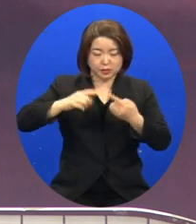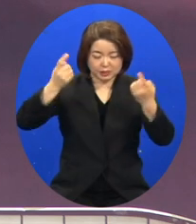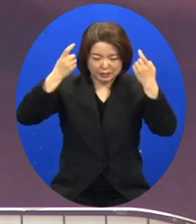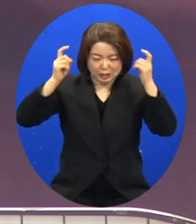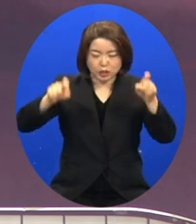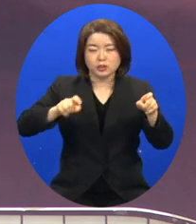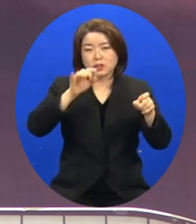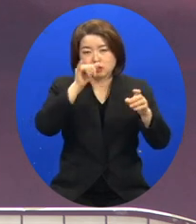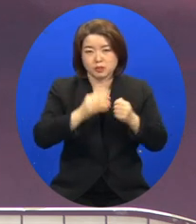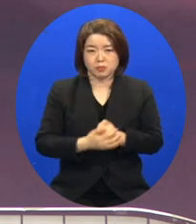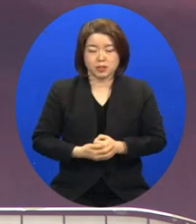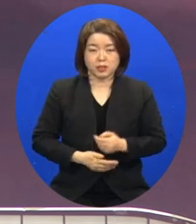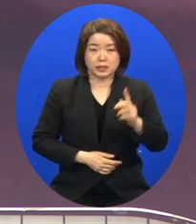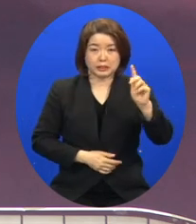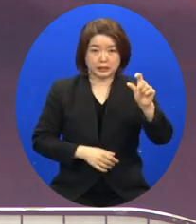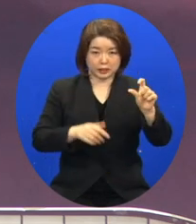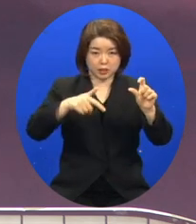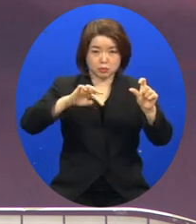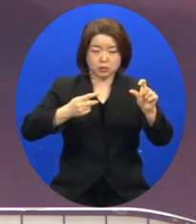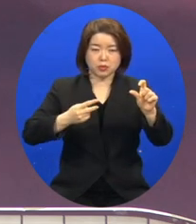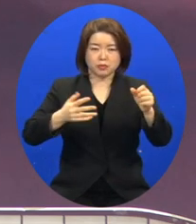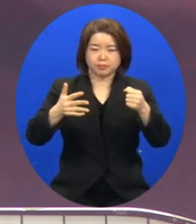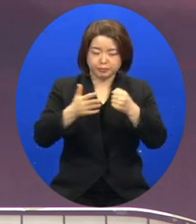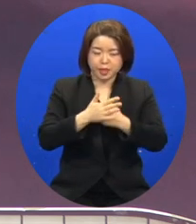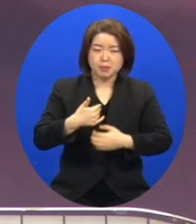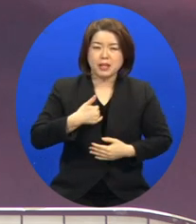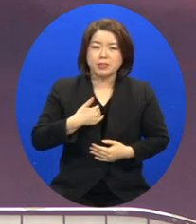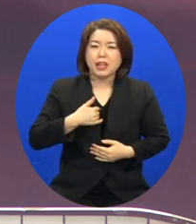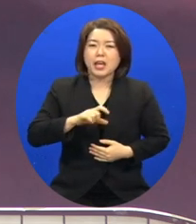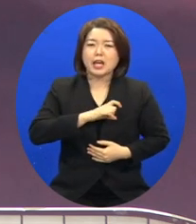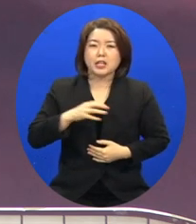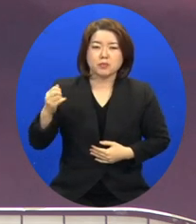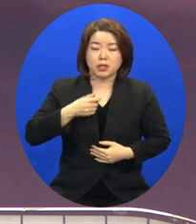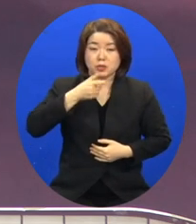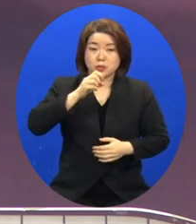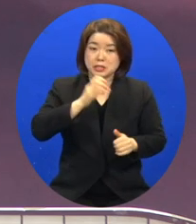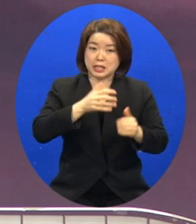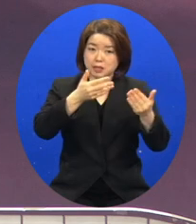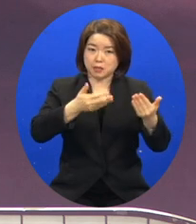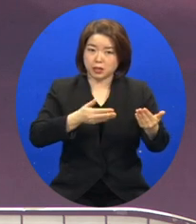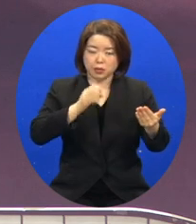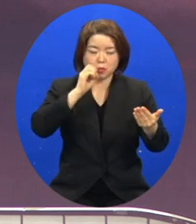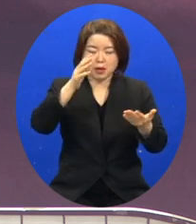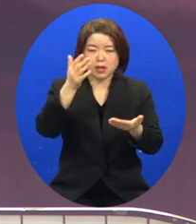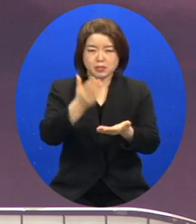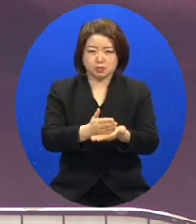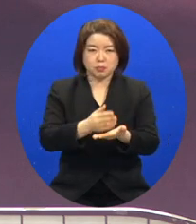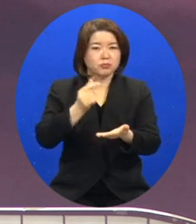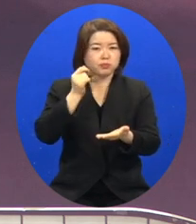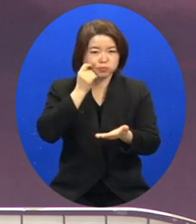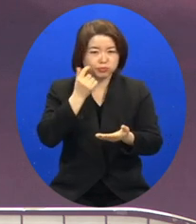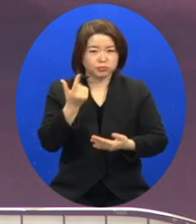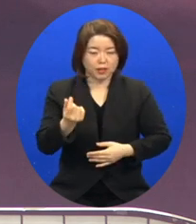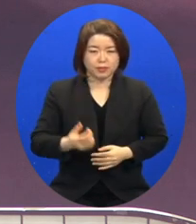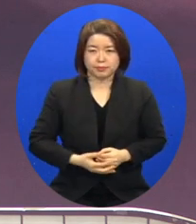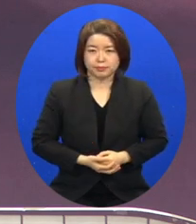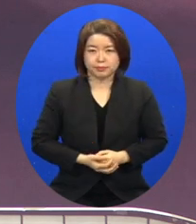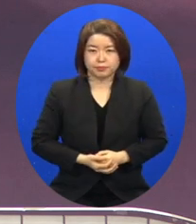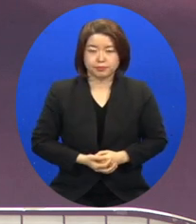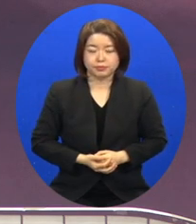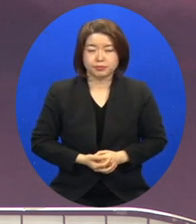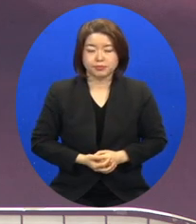말씀에 그러므로 아무도 나의 이름으로 세례를 받았다 고 말하지 못할 것입니다 사도 바울은